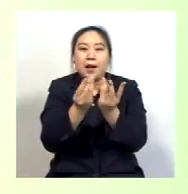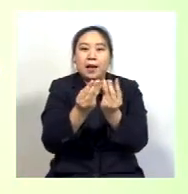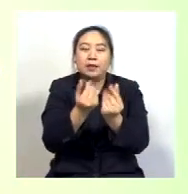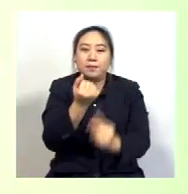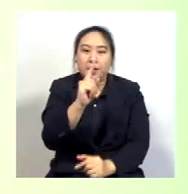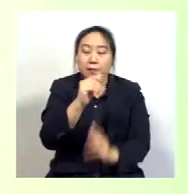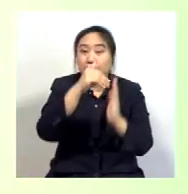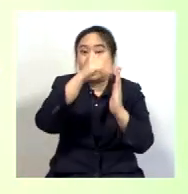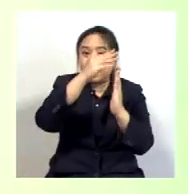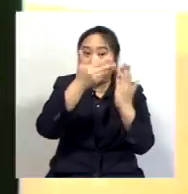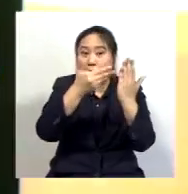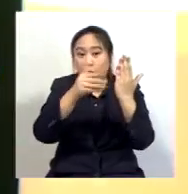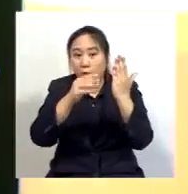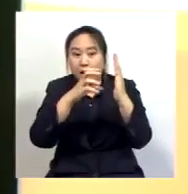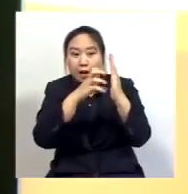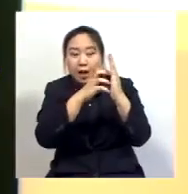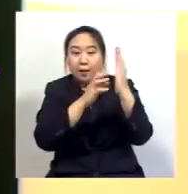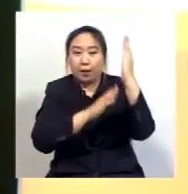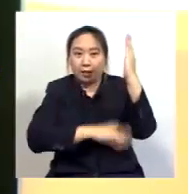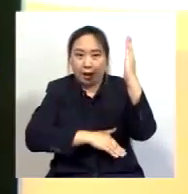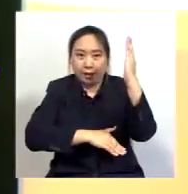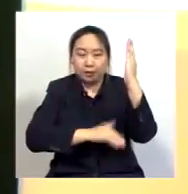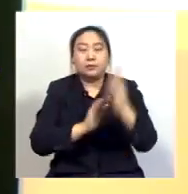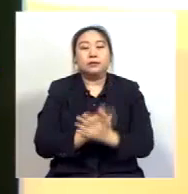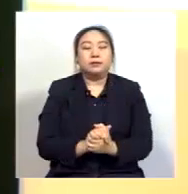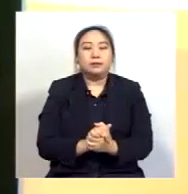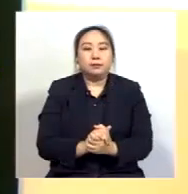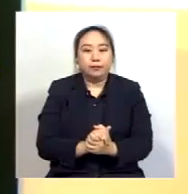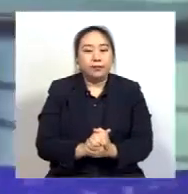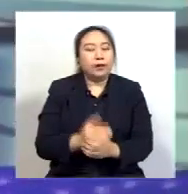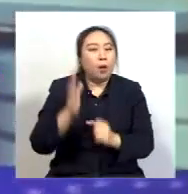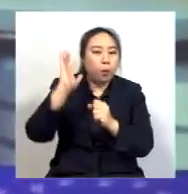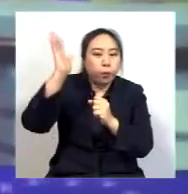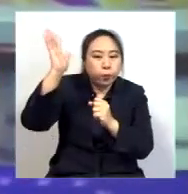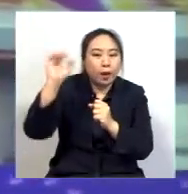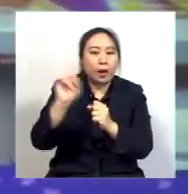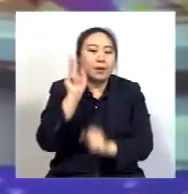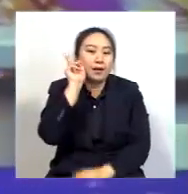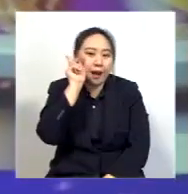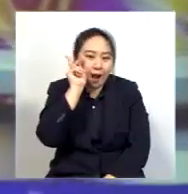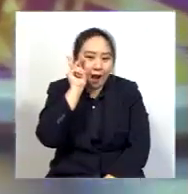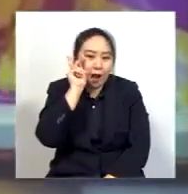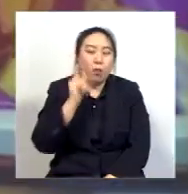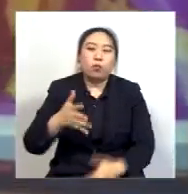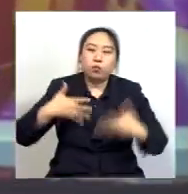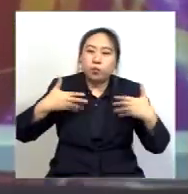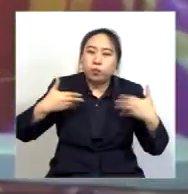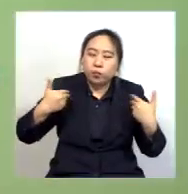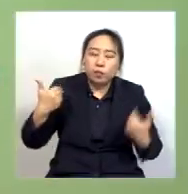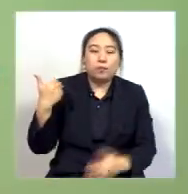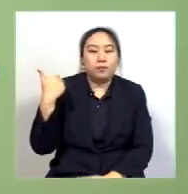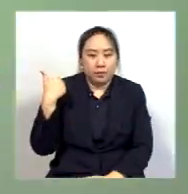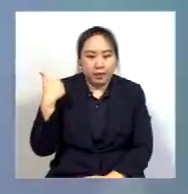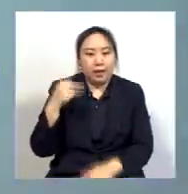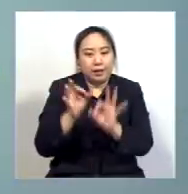าคเหนือภาคตะวันออกเฉียงเหนือภาคกลางแล้วก็ภาคใต้ค่ะซึ่งรายการส่วนใหญ่เนี่ยเป็นข่าวและเป็นสาระบันเทิงโดย